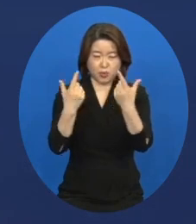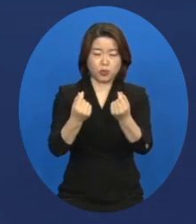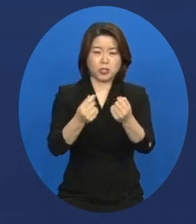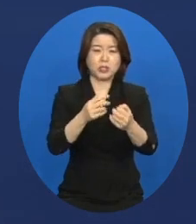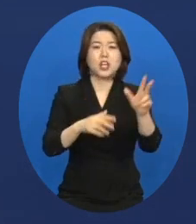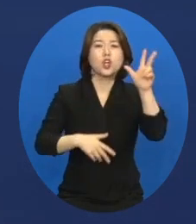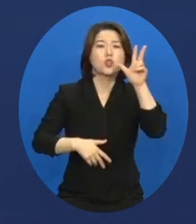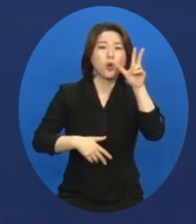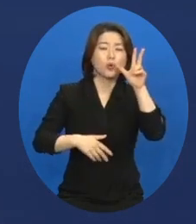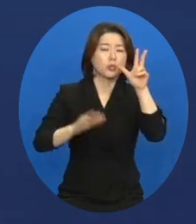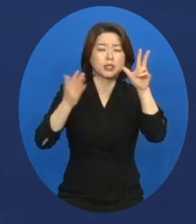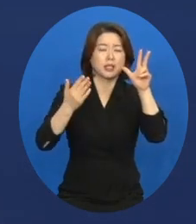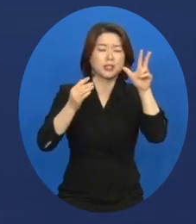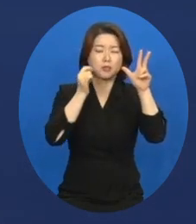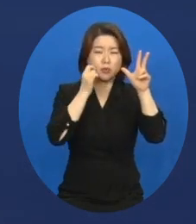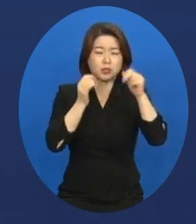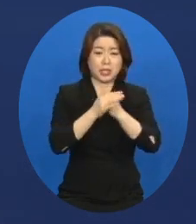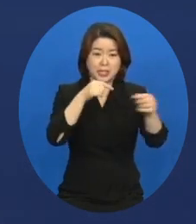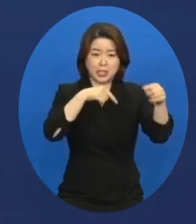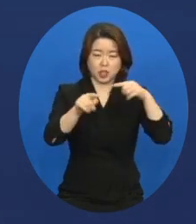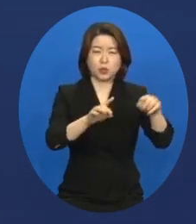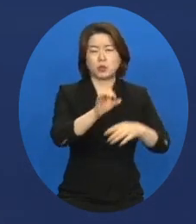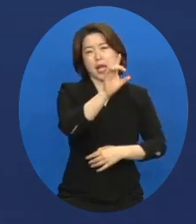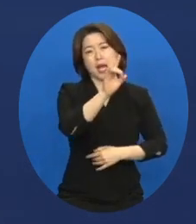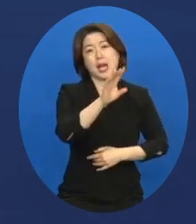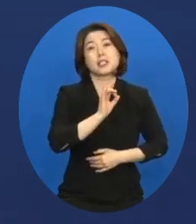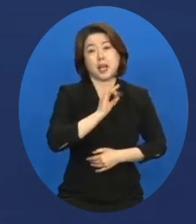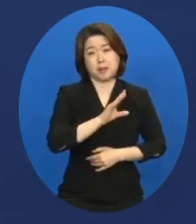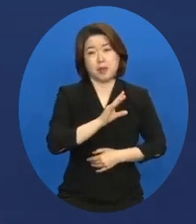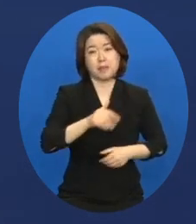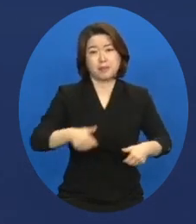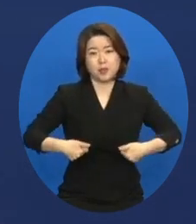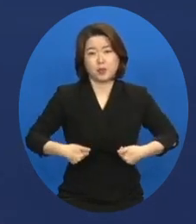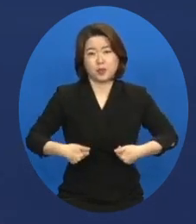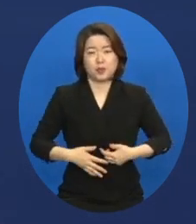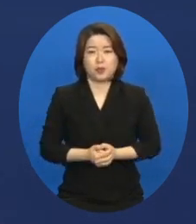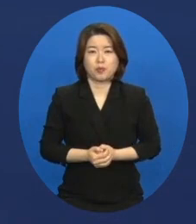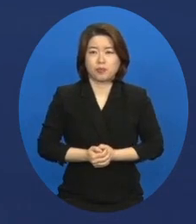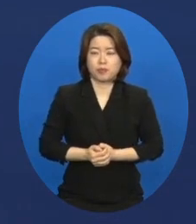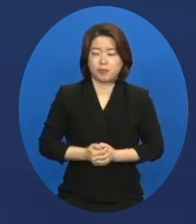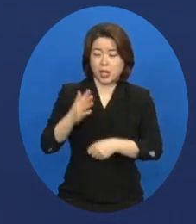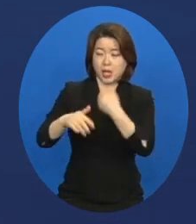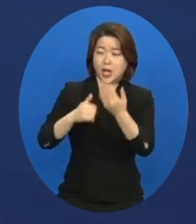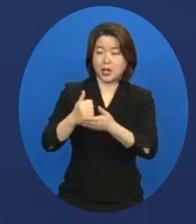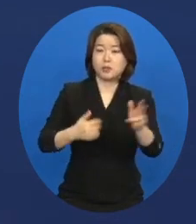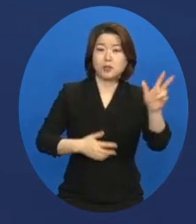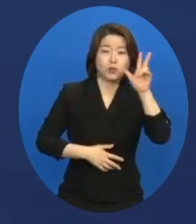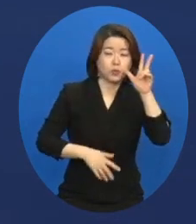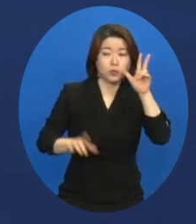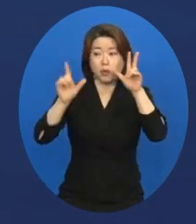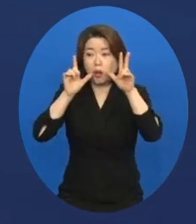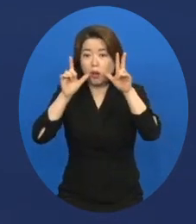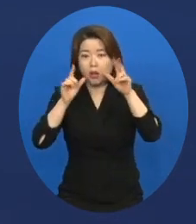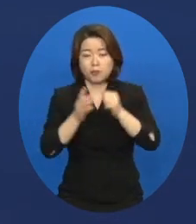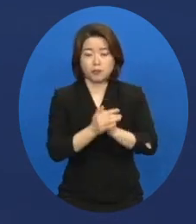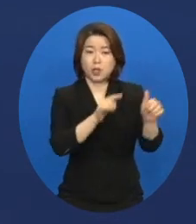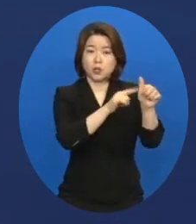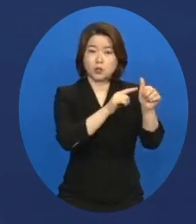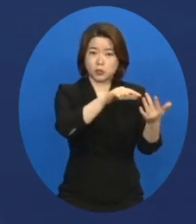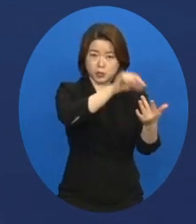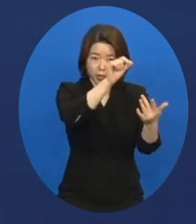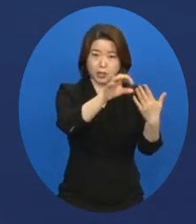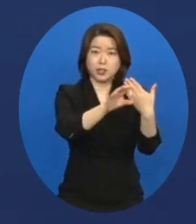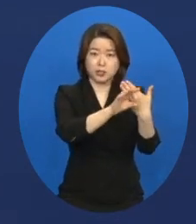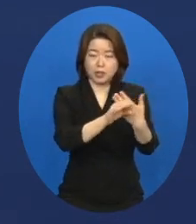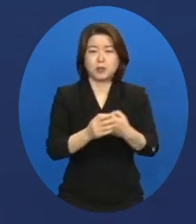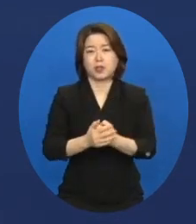없습니다. 지도자는 누군가가 한 사람이어야 하는 거죠. 하나님이 여호수아와 갈렙 중에 여호수아를